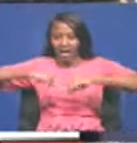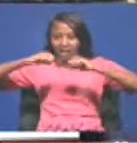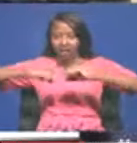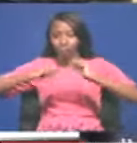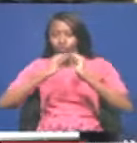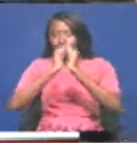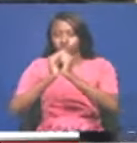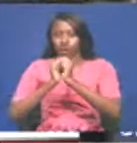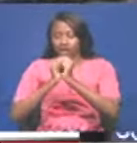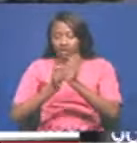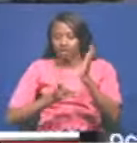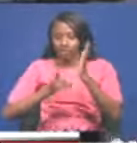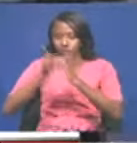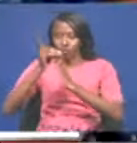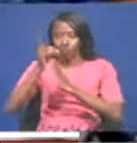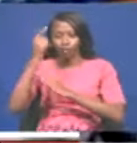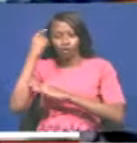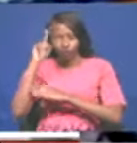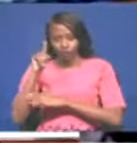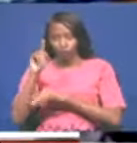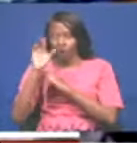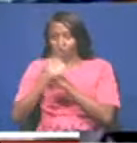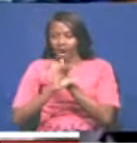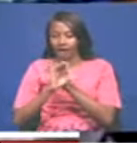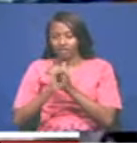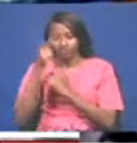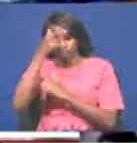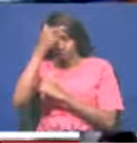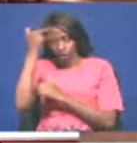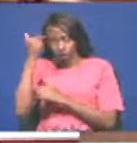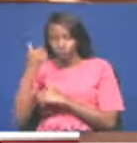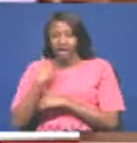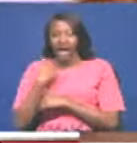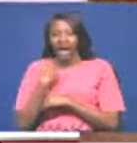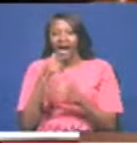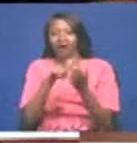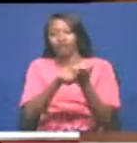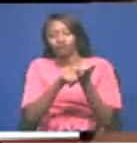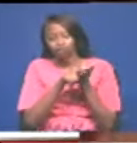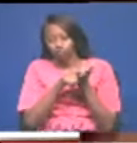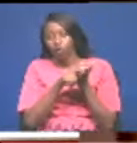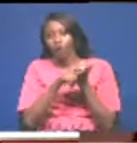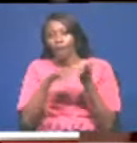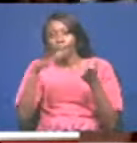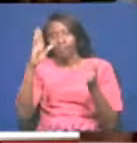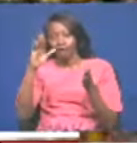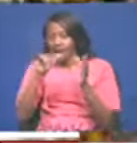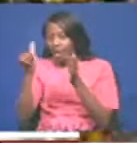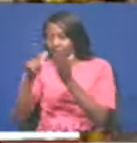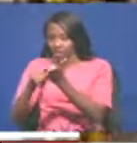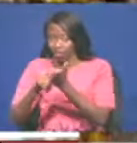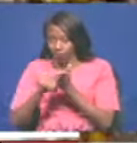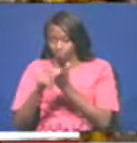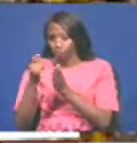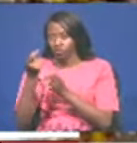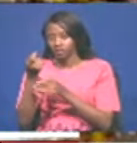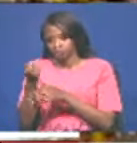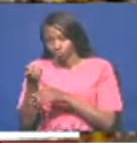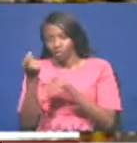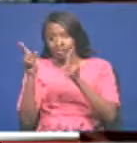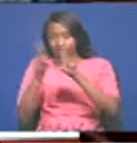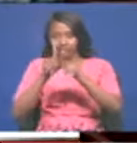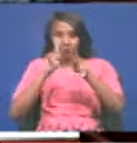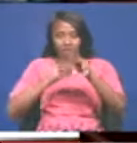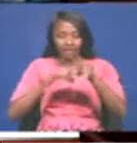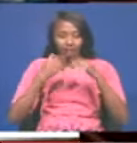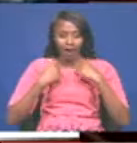nchini ili kuharakisha utoaji mikopo kwa biashara ndogondogo na zile za kadri. Ushirikiano huo unatarajiwa kufungua njia za